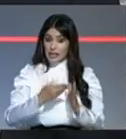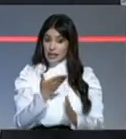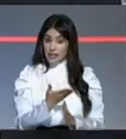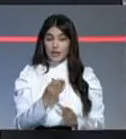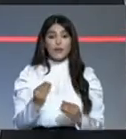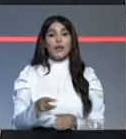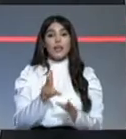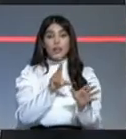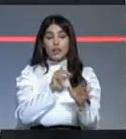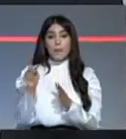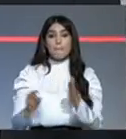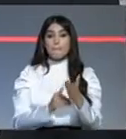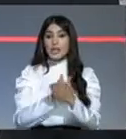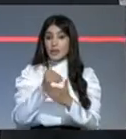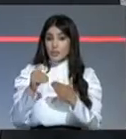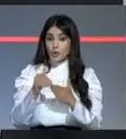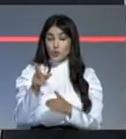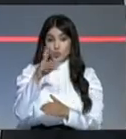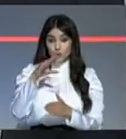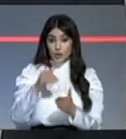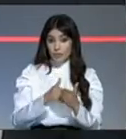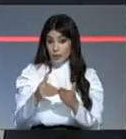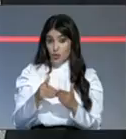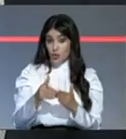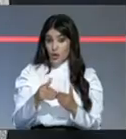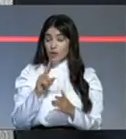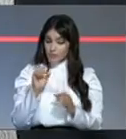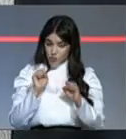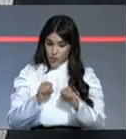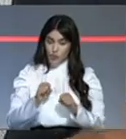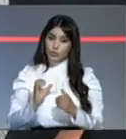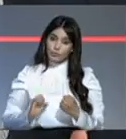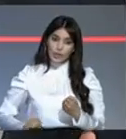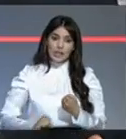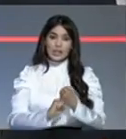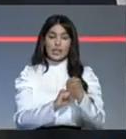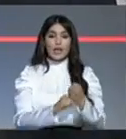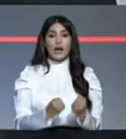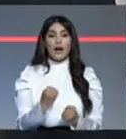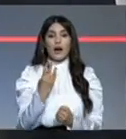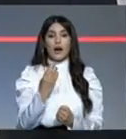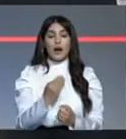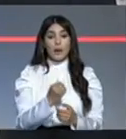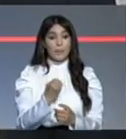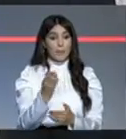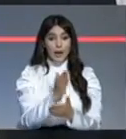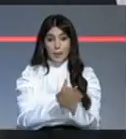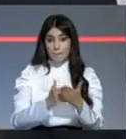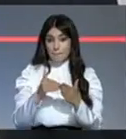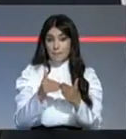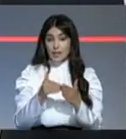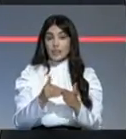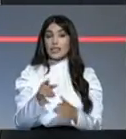وثمانين مليون دينار تونسي وهذا ما تكلموا في اربعمائه مليون دينار